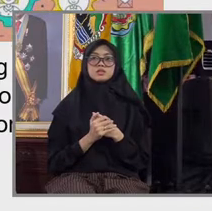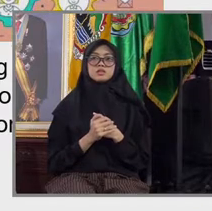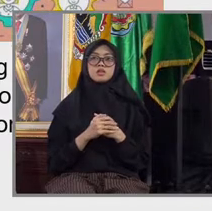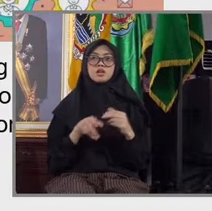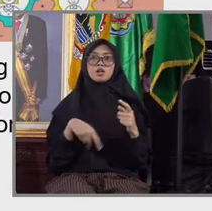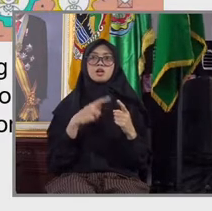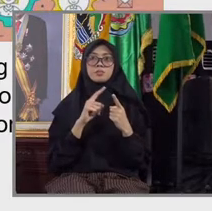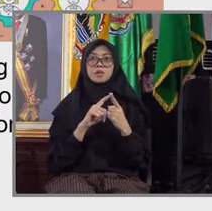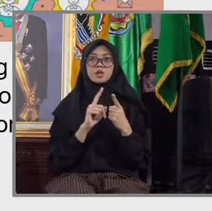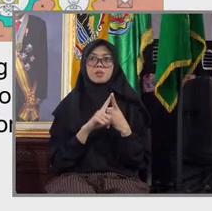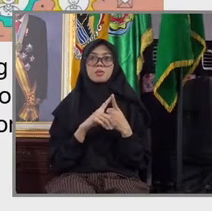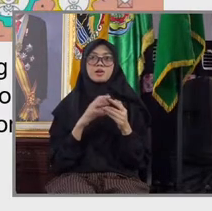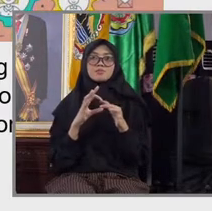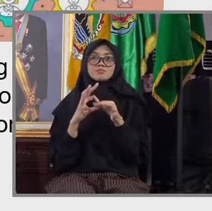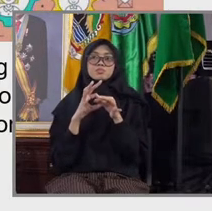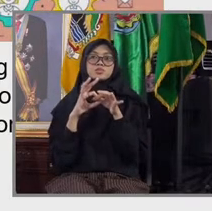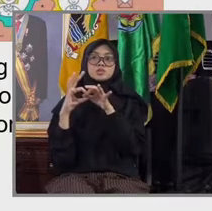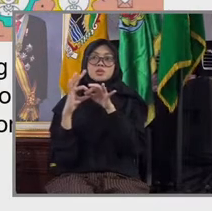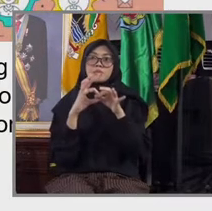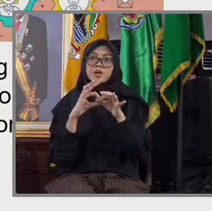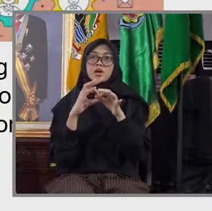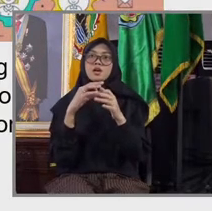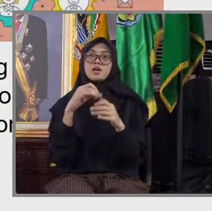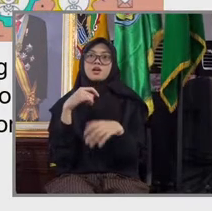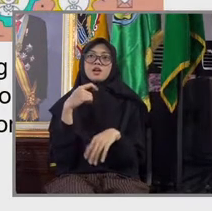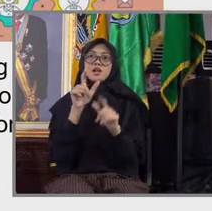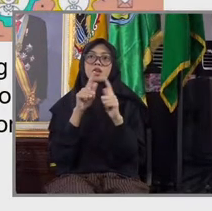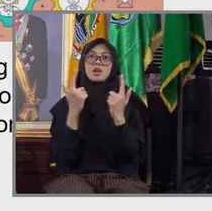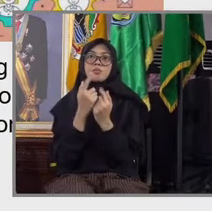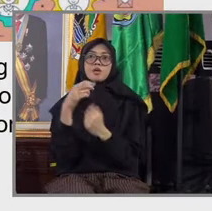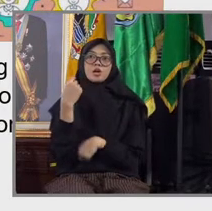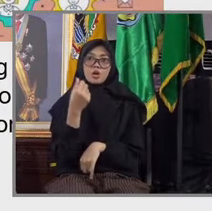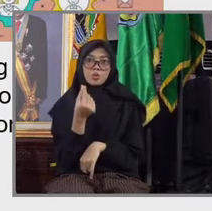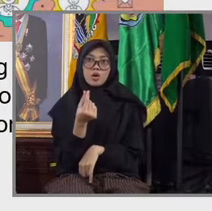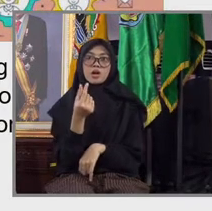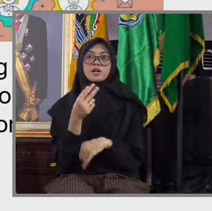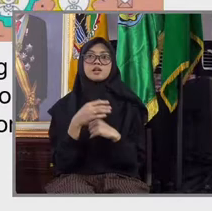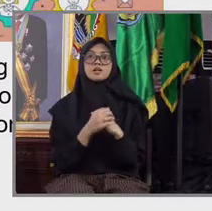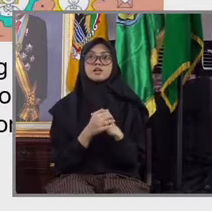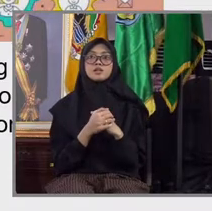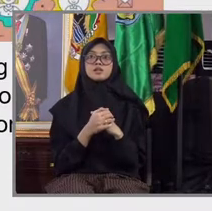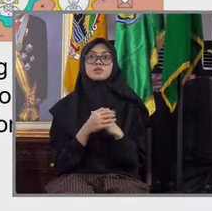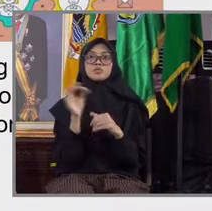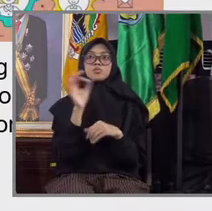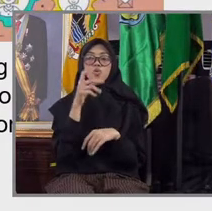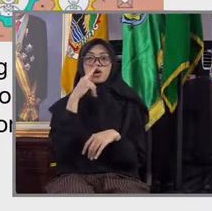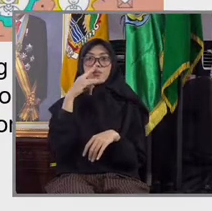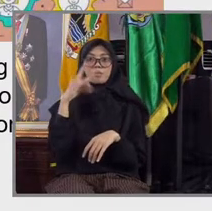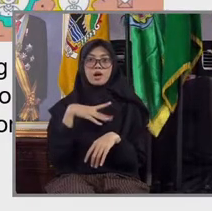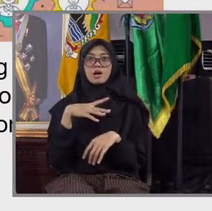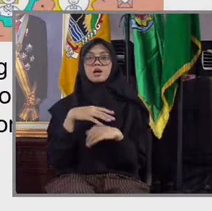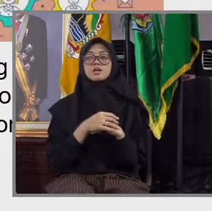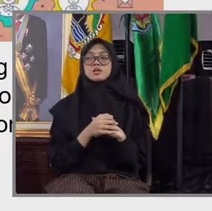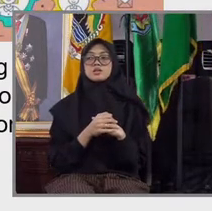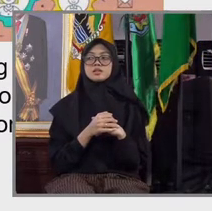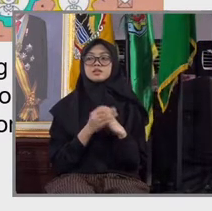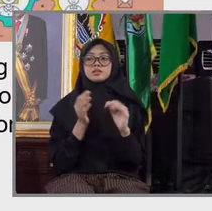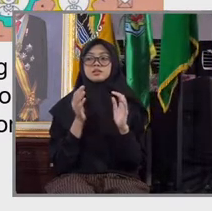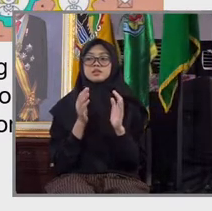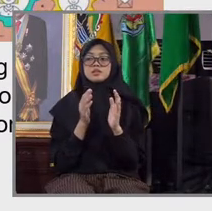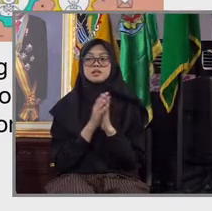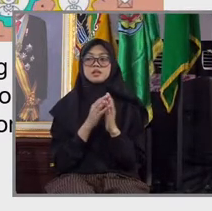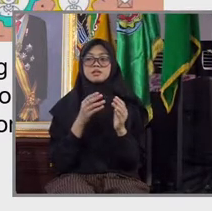Yang pertama kita gandeng adalah lembaga keuangan sampai lembaga keuangan non-bank dan tentunya adalah permodalan